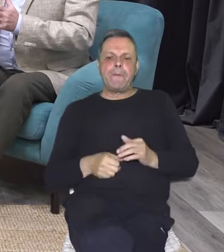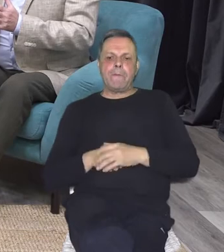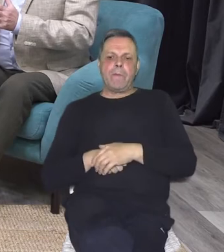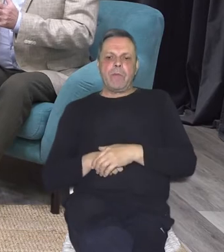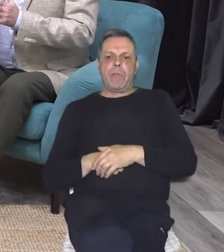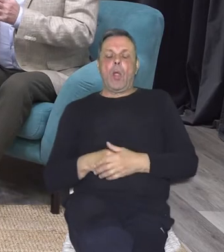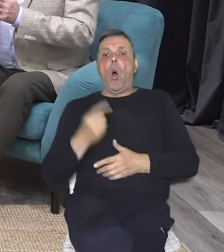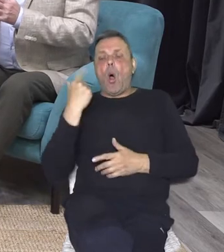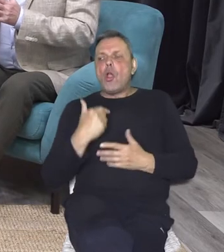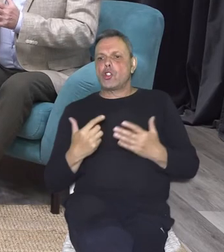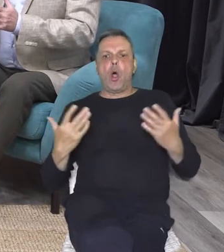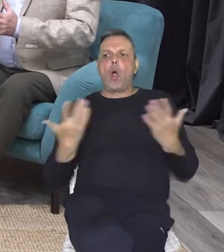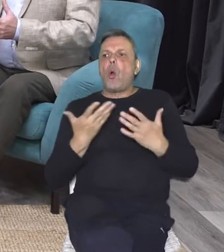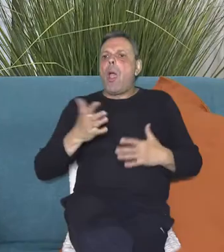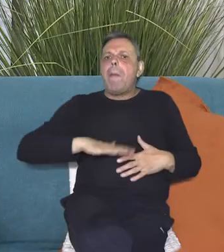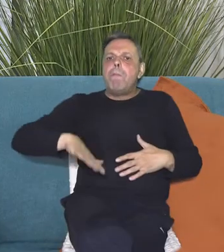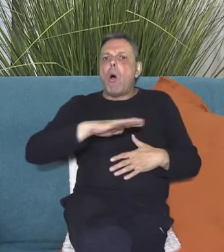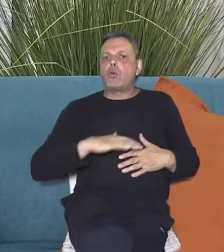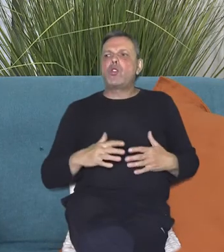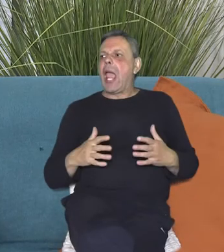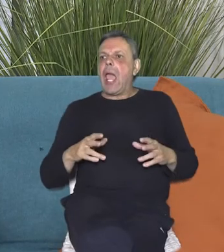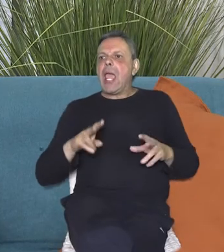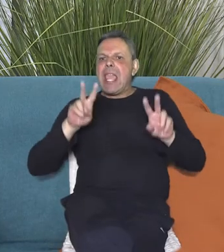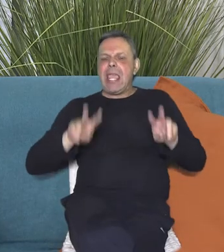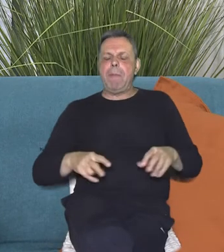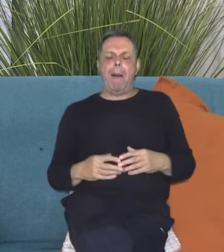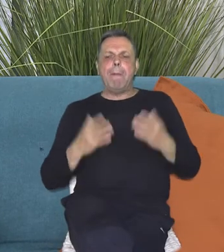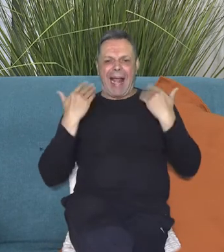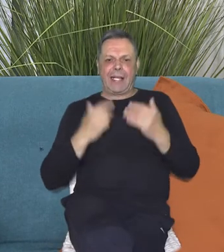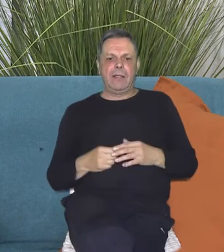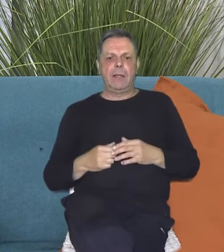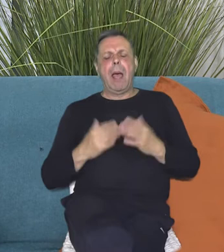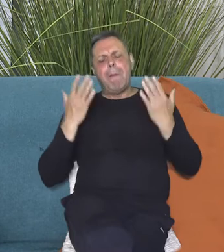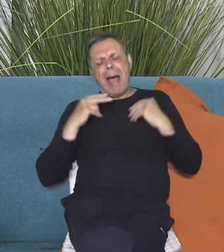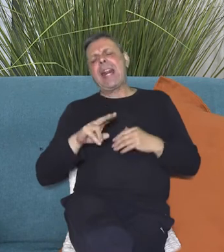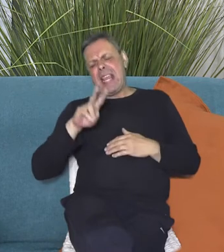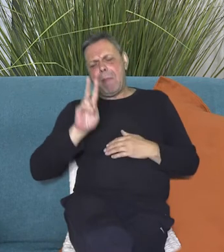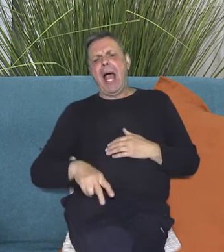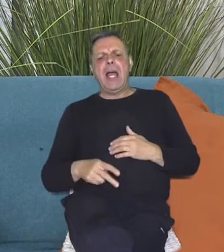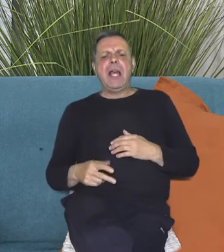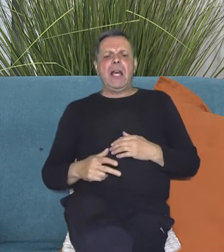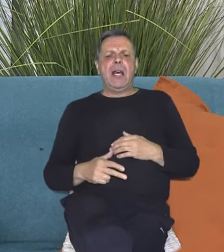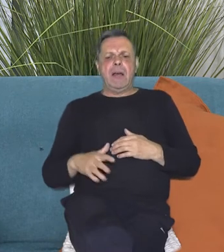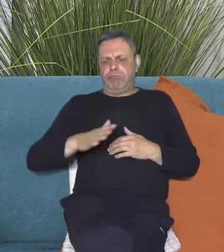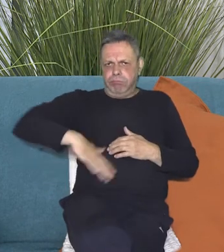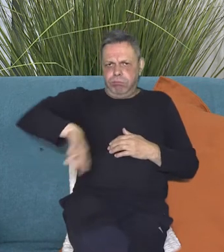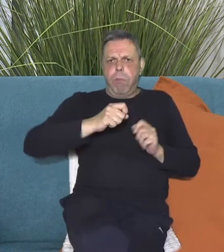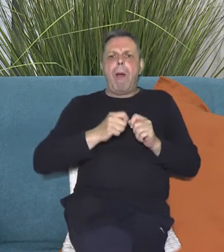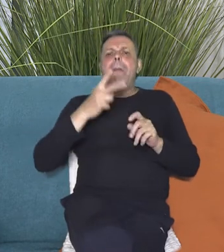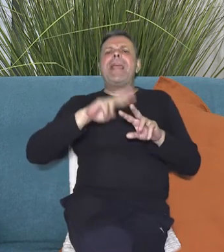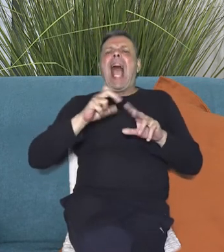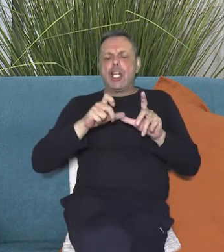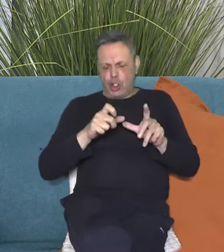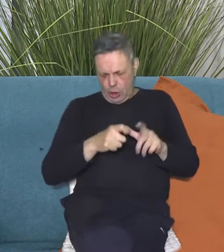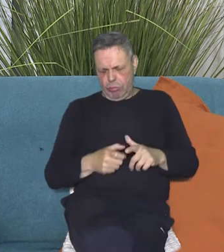Una, odnosno koje područje zauzima. Pa Nacionalni park Una zauzima teritoriju